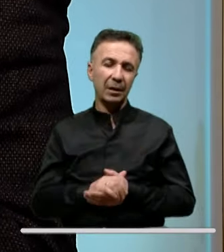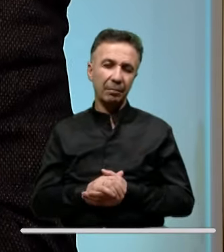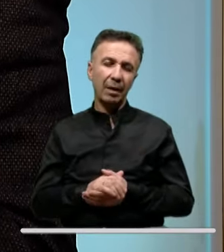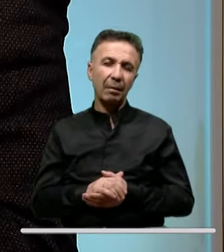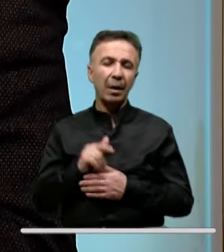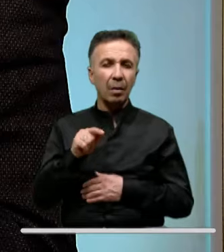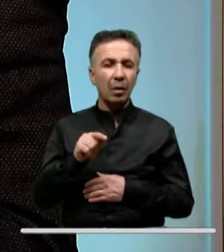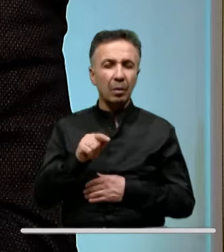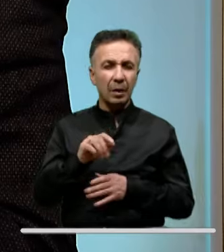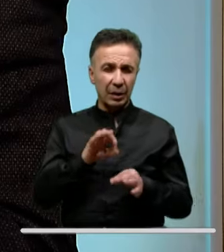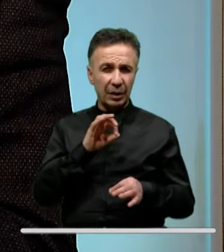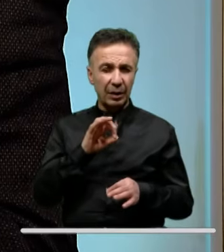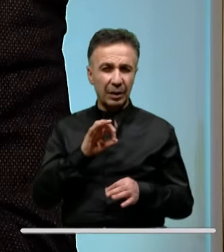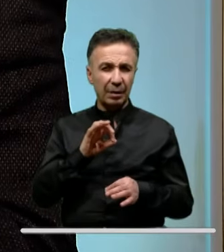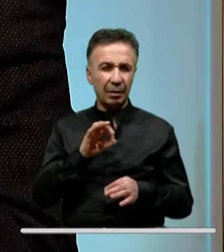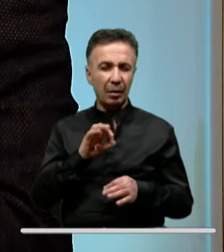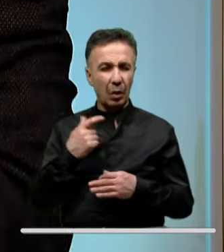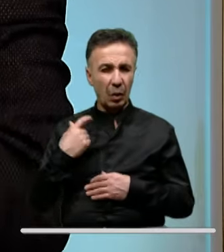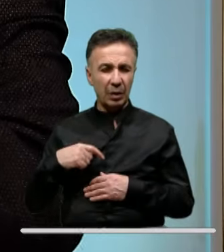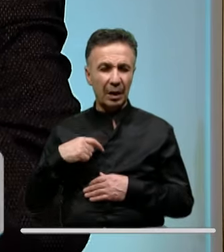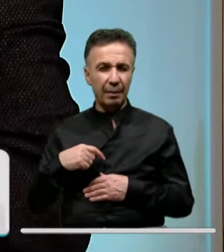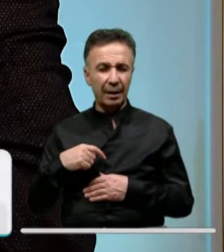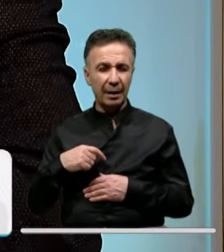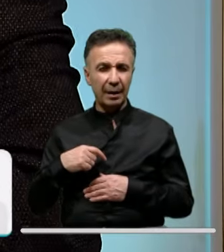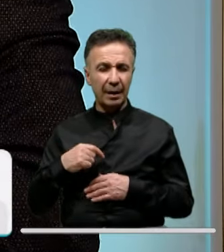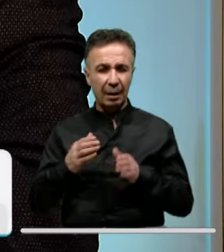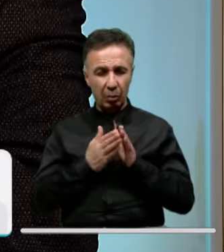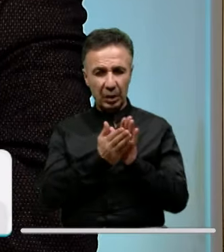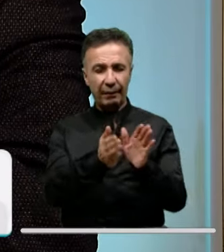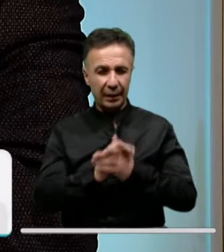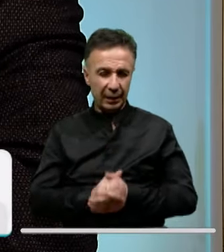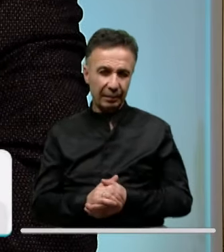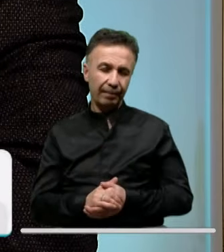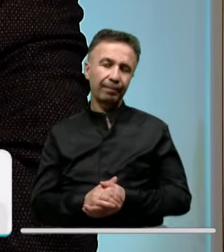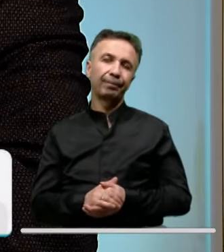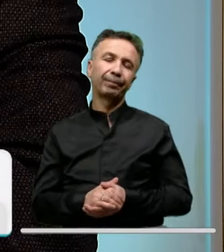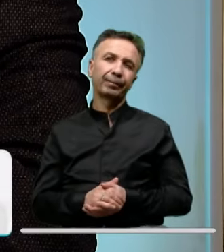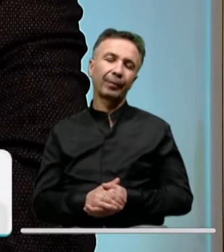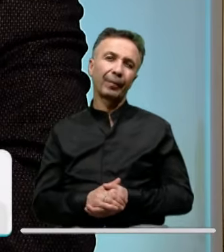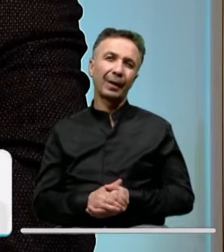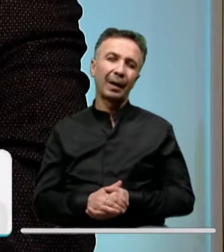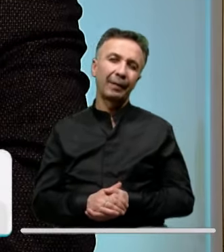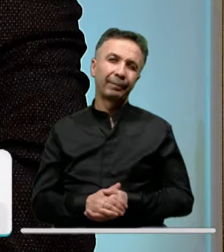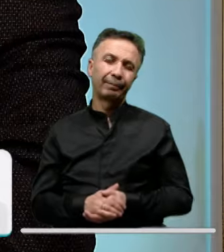Çünkü onun için tanınmış bu nedir? Özel bir muafiyettir. Fakat bu muafiyetten şimdi işin bu tarafını şey yapalım.